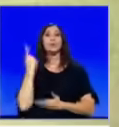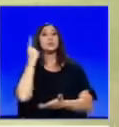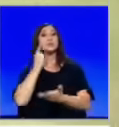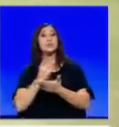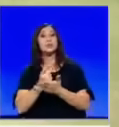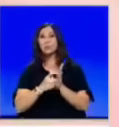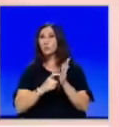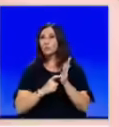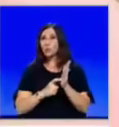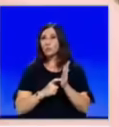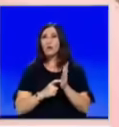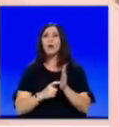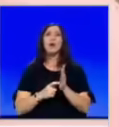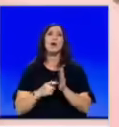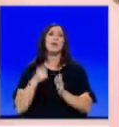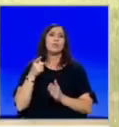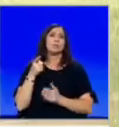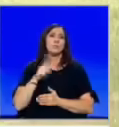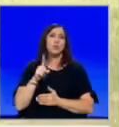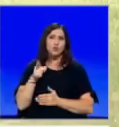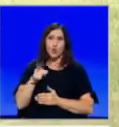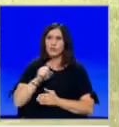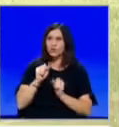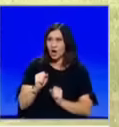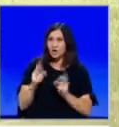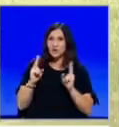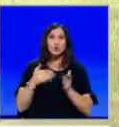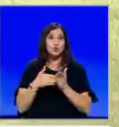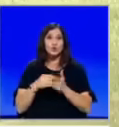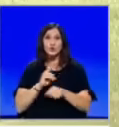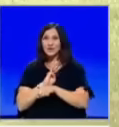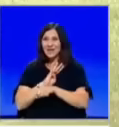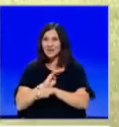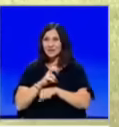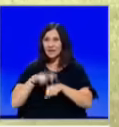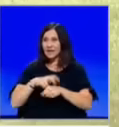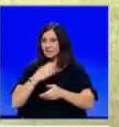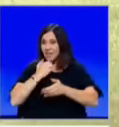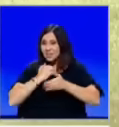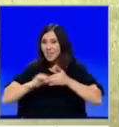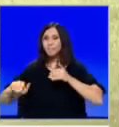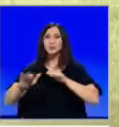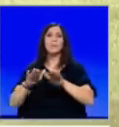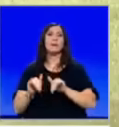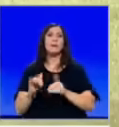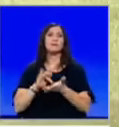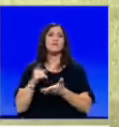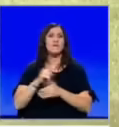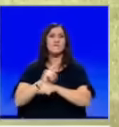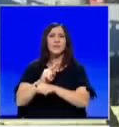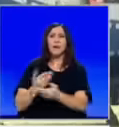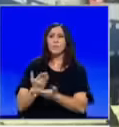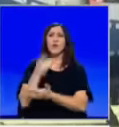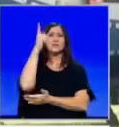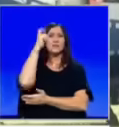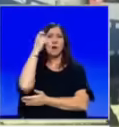по закон. Той обаче не дочаква решението, тъй като на 14 декември напуска приемателния център. Оттам веднага подават